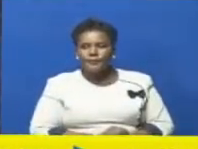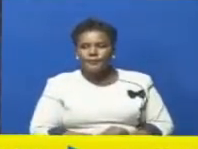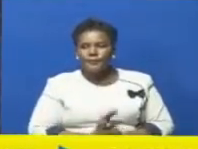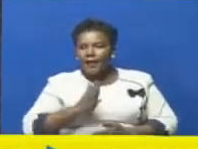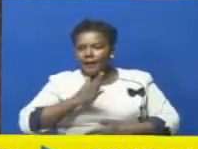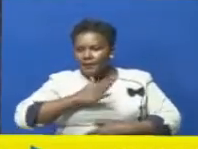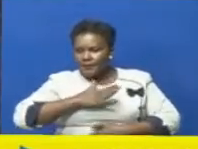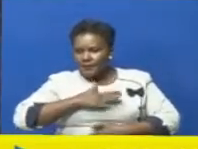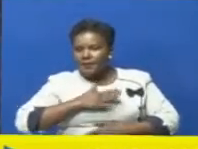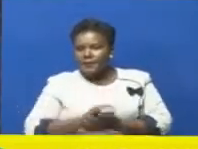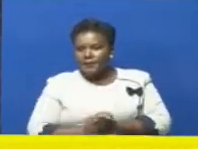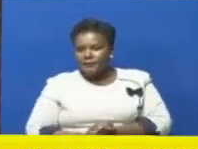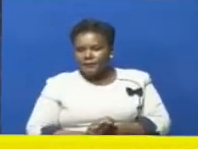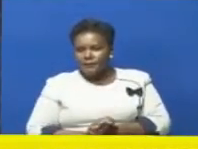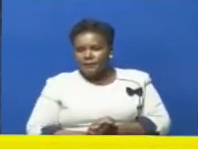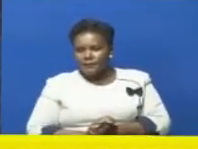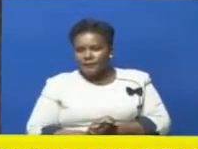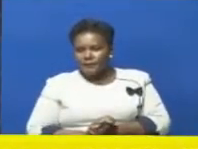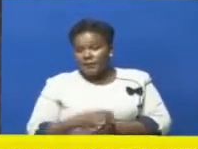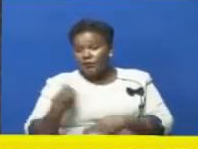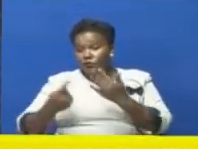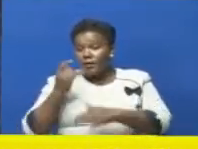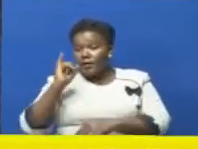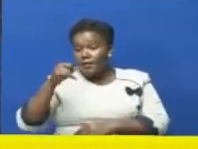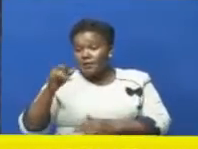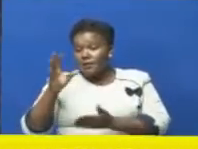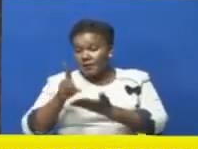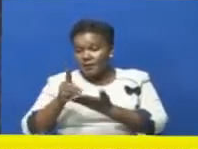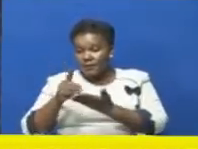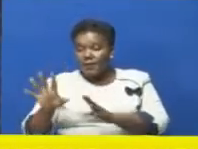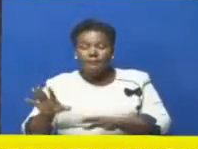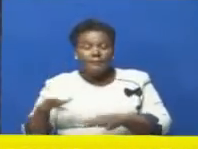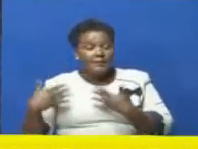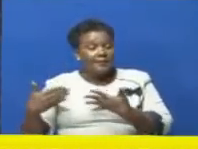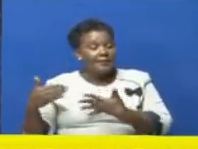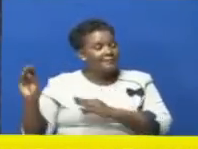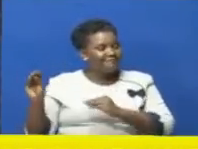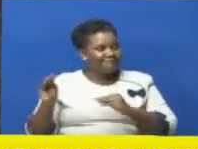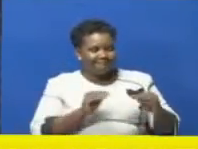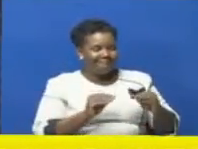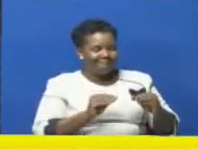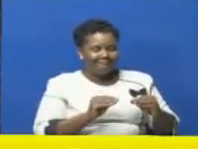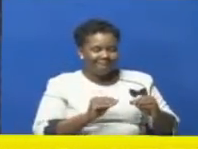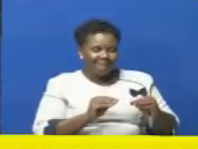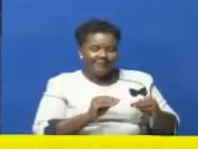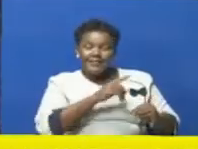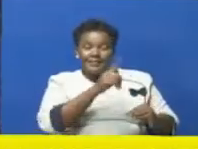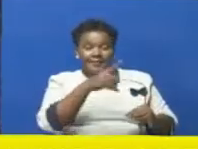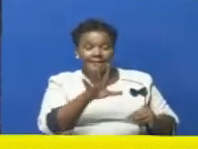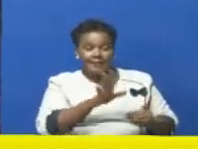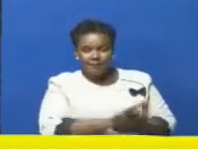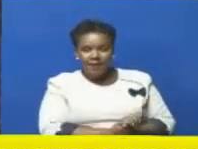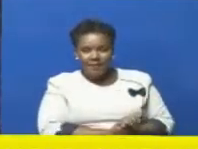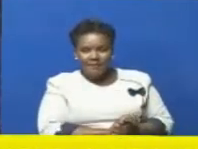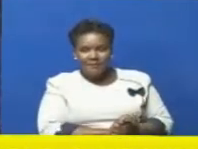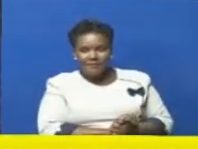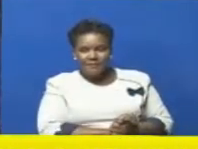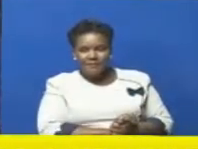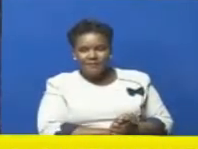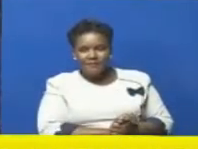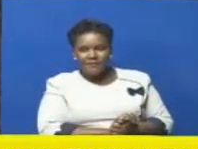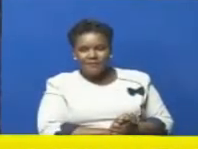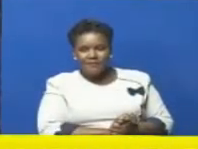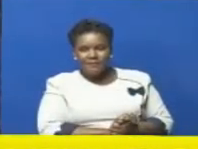Asante, tukitokea Mikocheni jijini Dar es Salaam, na sasa ni katika studio zetu za TBC visiwani Zanzibar zilizopo mjini